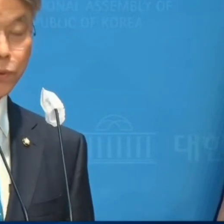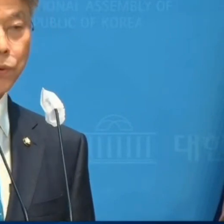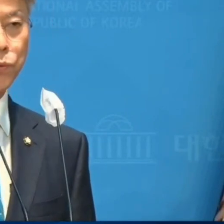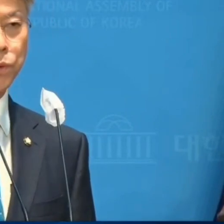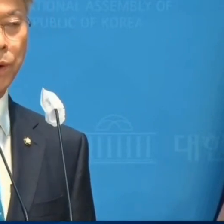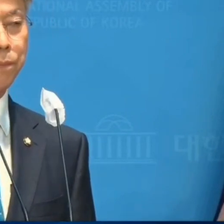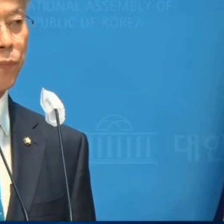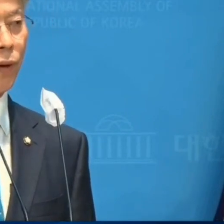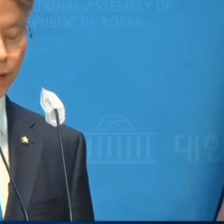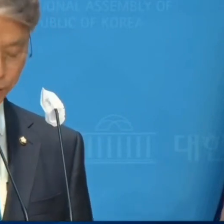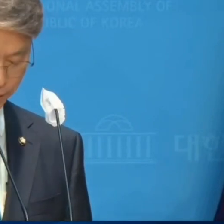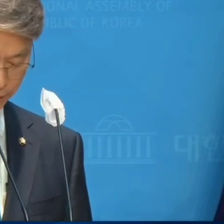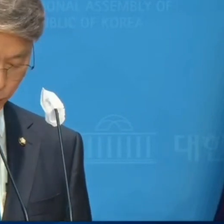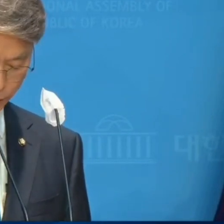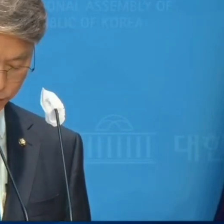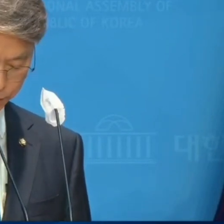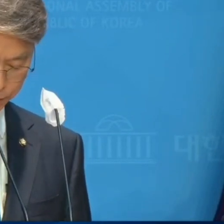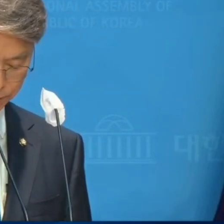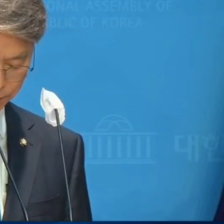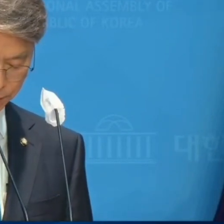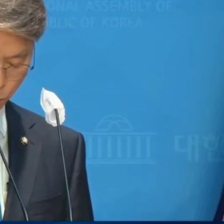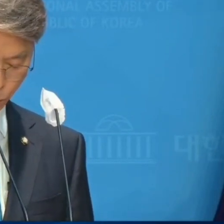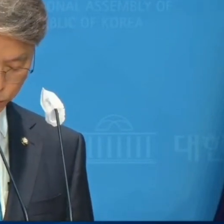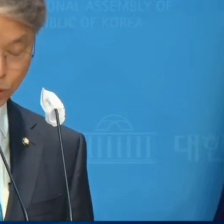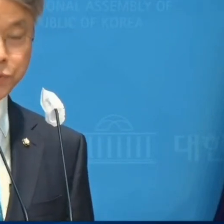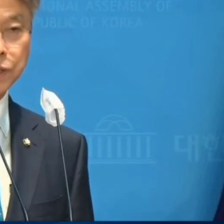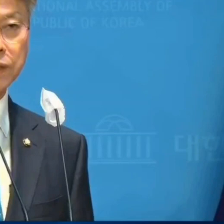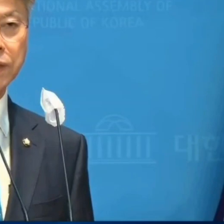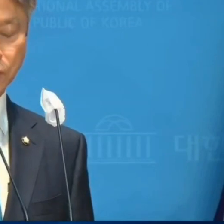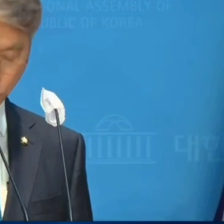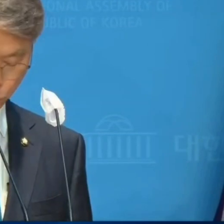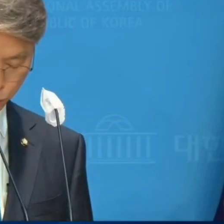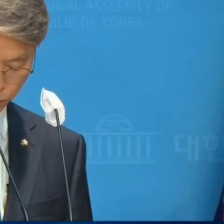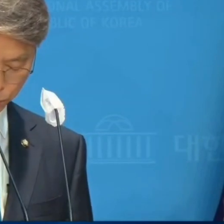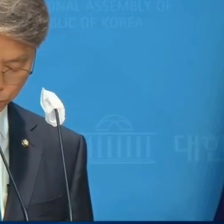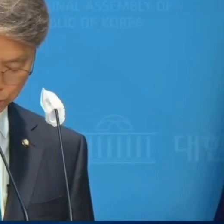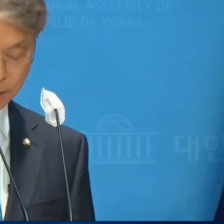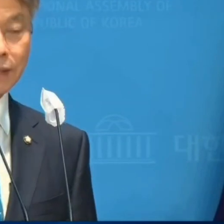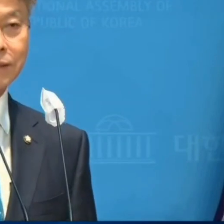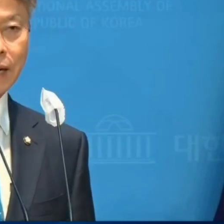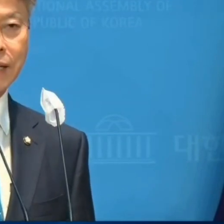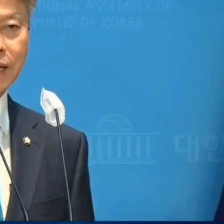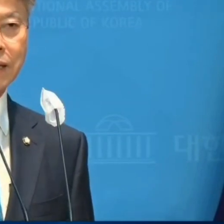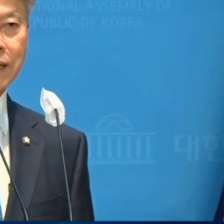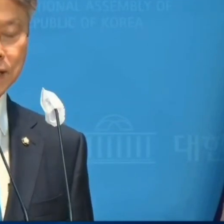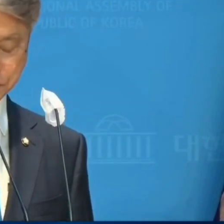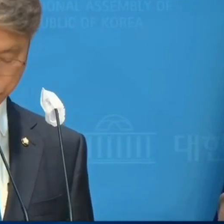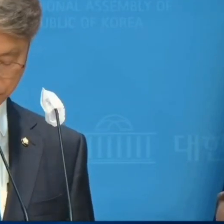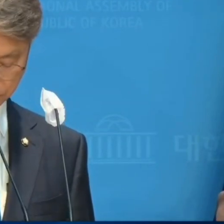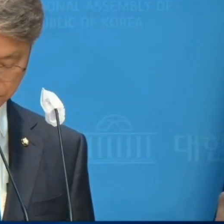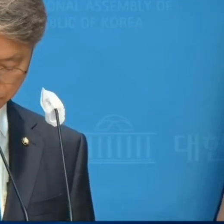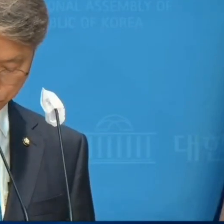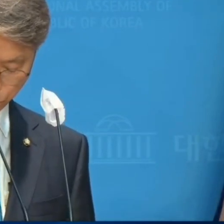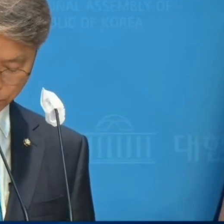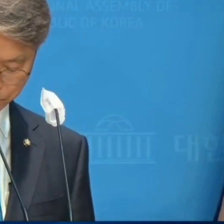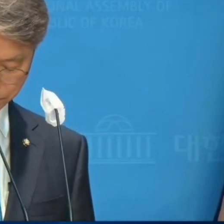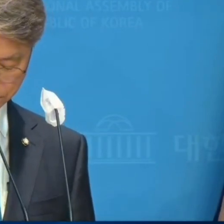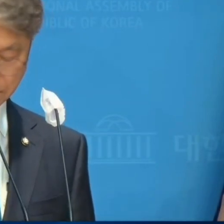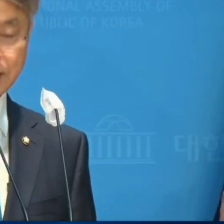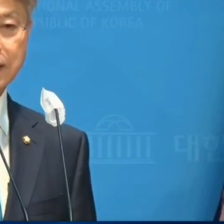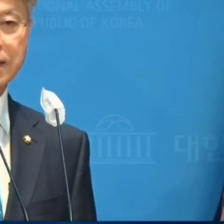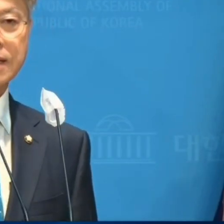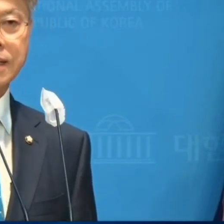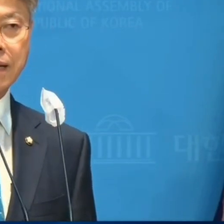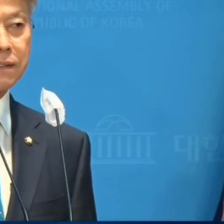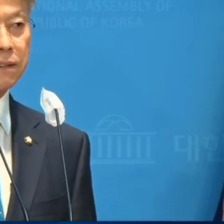막론하고 위법 행위가 확인되면 관용 없이 고소하고 탄핵하겠습니다. 필요하다면